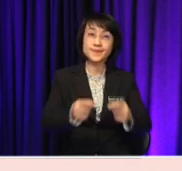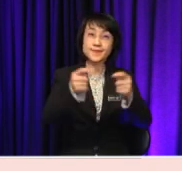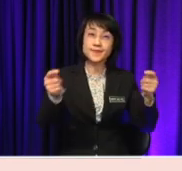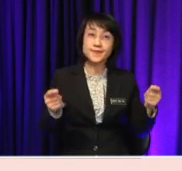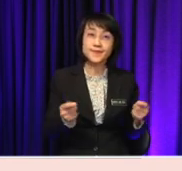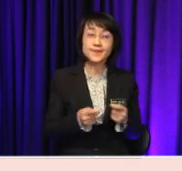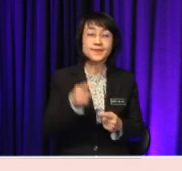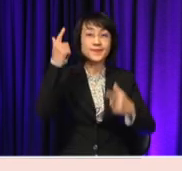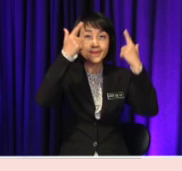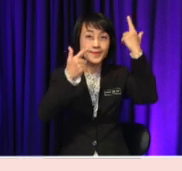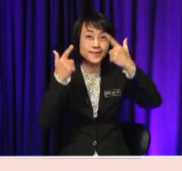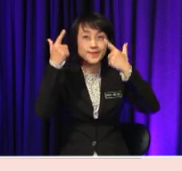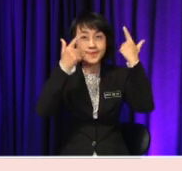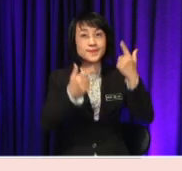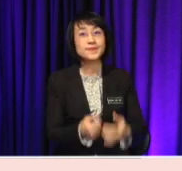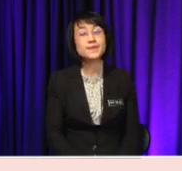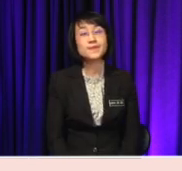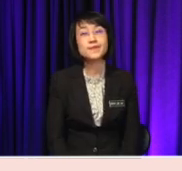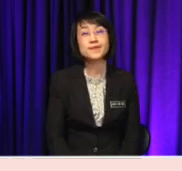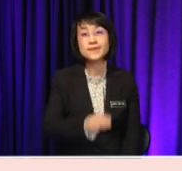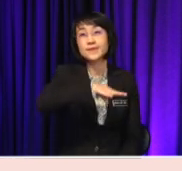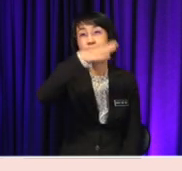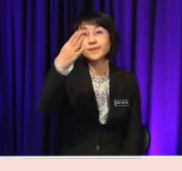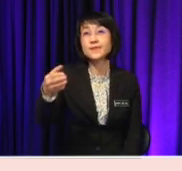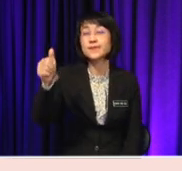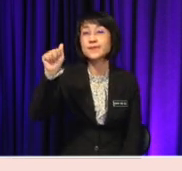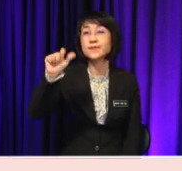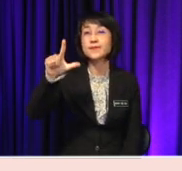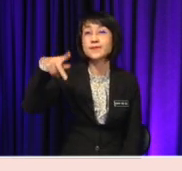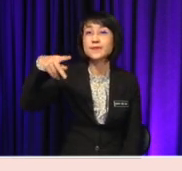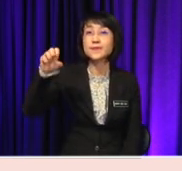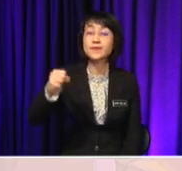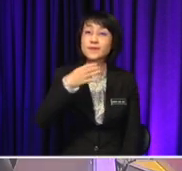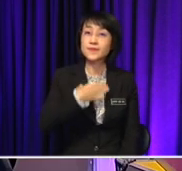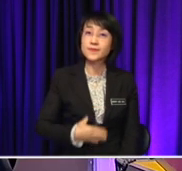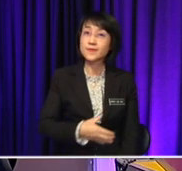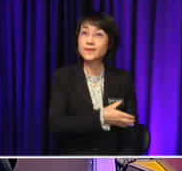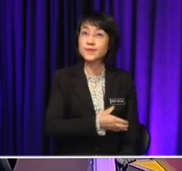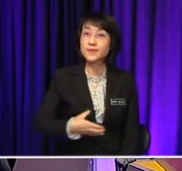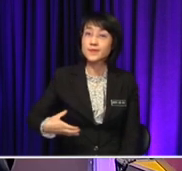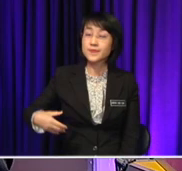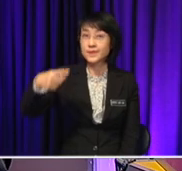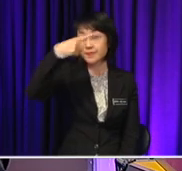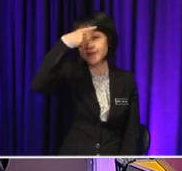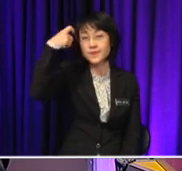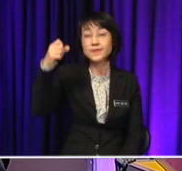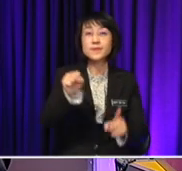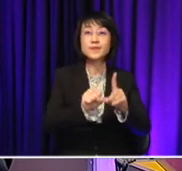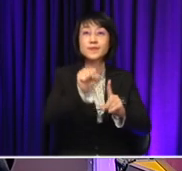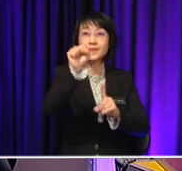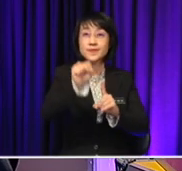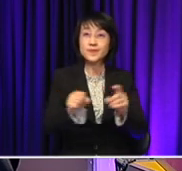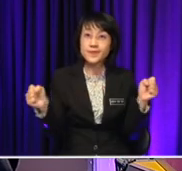Oke ditanya tentang Banjaran ABS ini adalah suhu apa tadi suhu